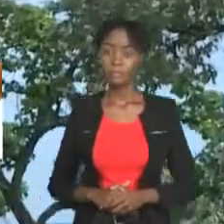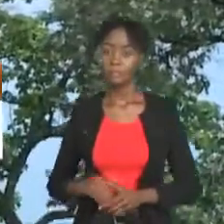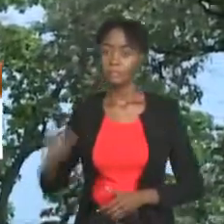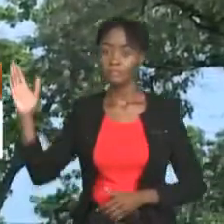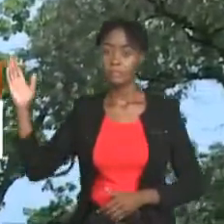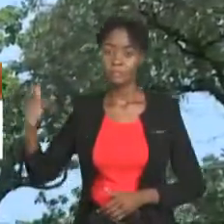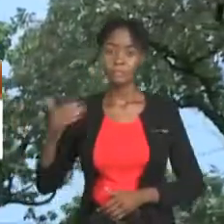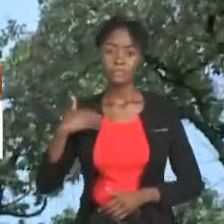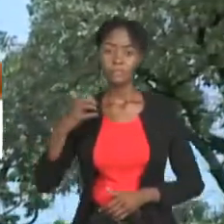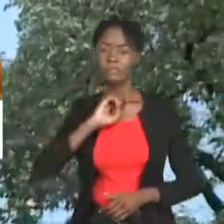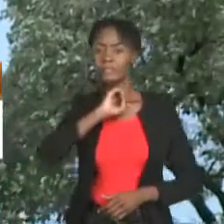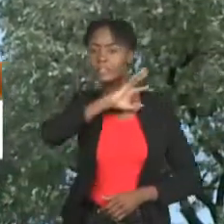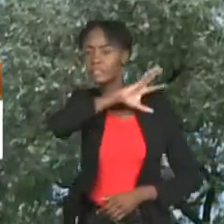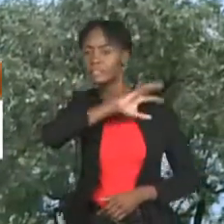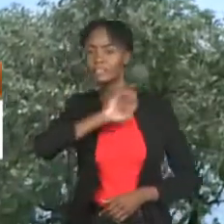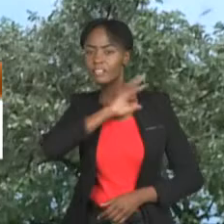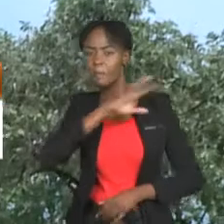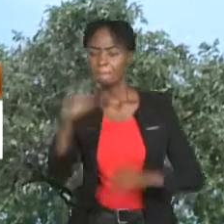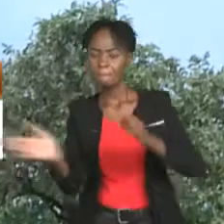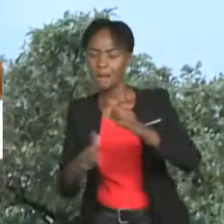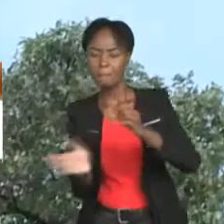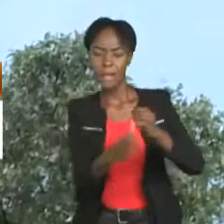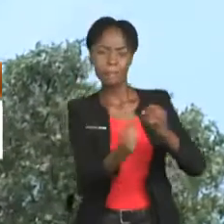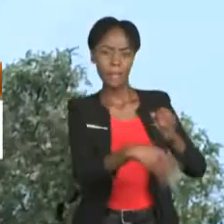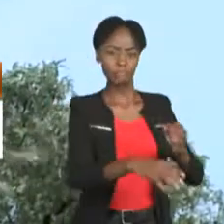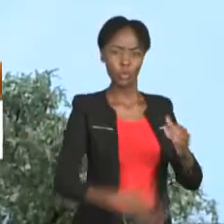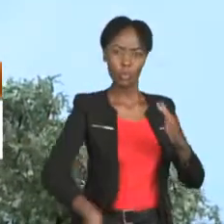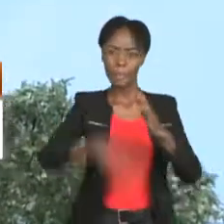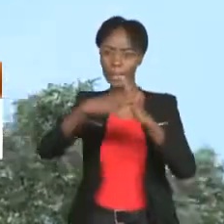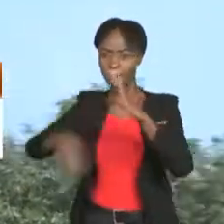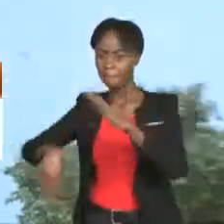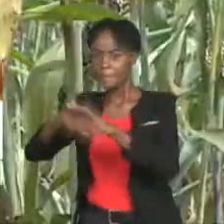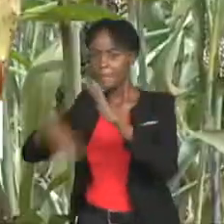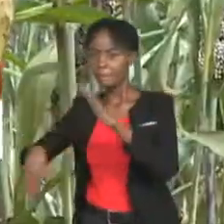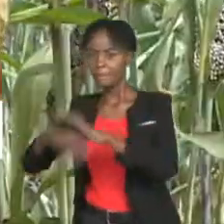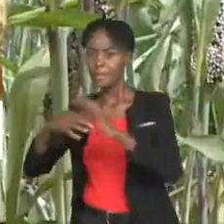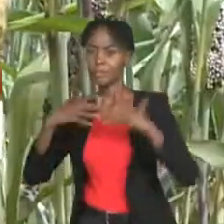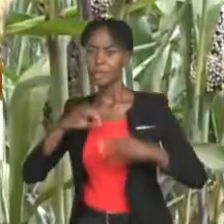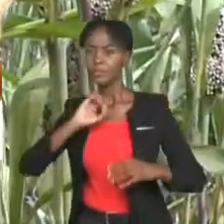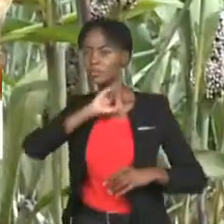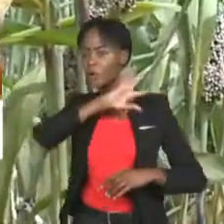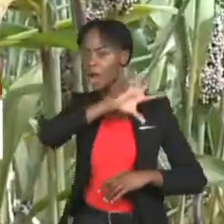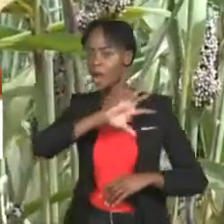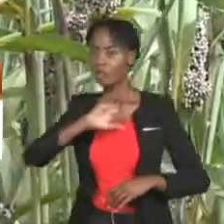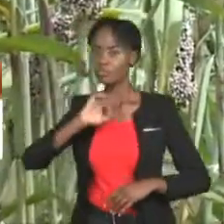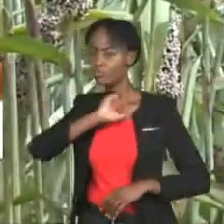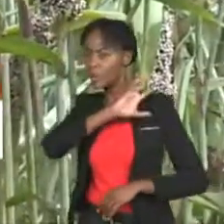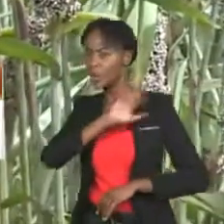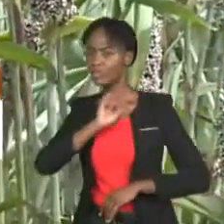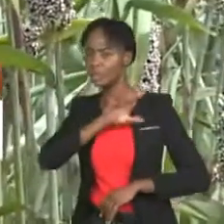Kelele zilionekana kuwafurusha wadudu hawa na basi wenyeji wakapiga kelele kadri ya uwezo wao.